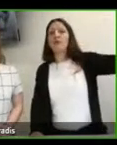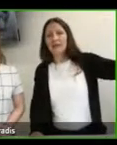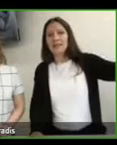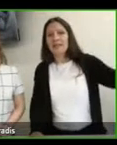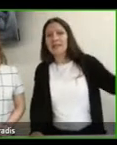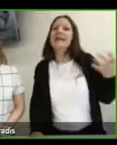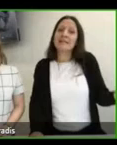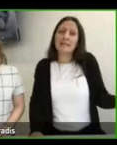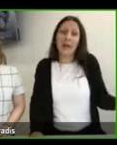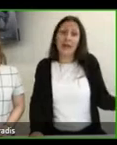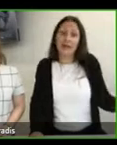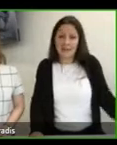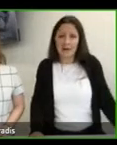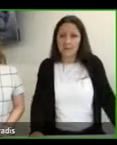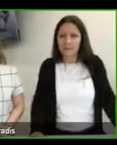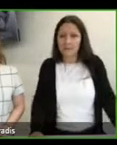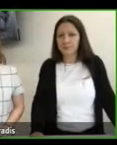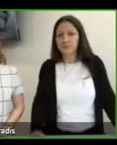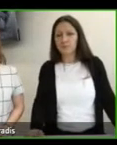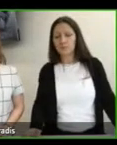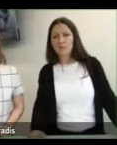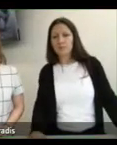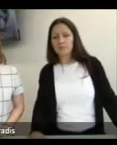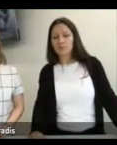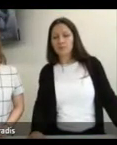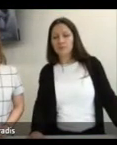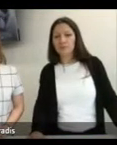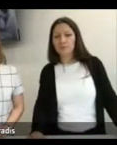fait véridique? Là est la question.